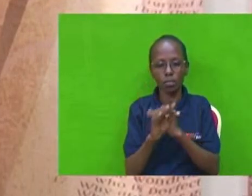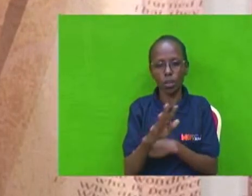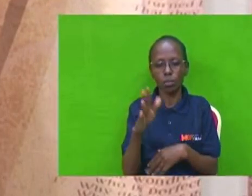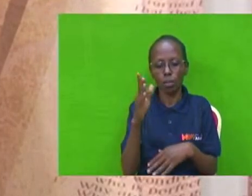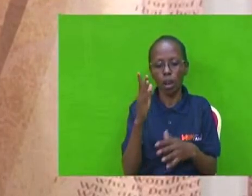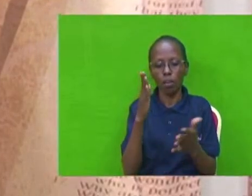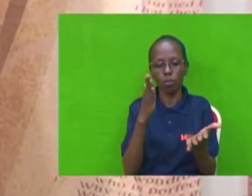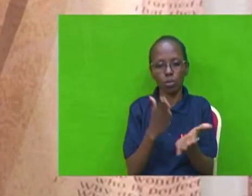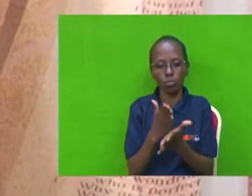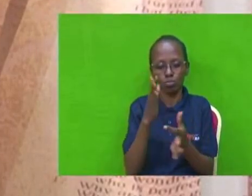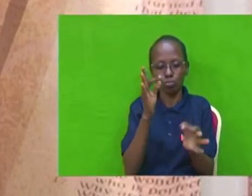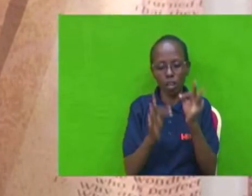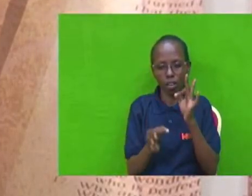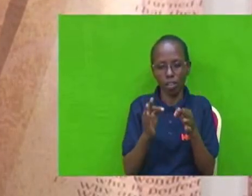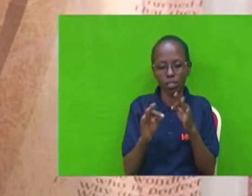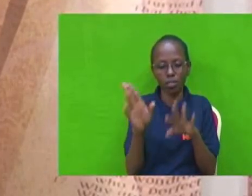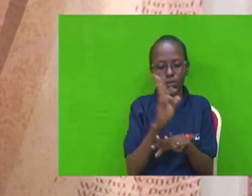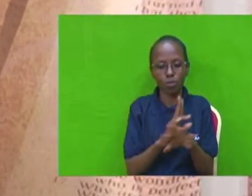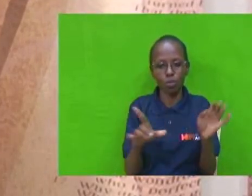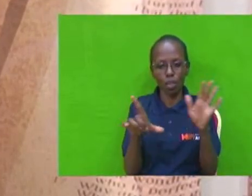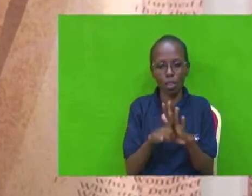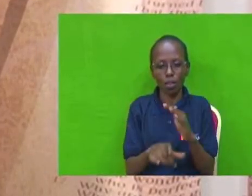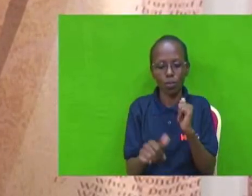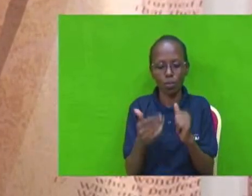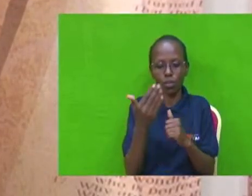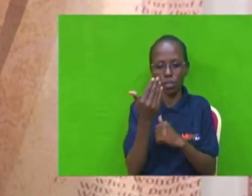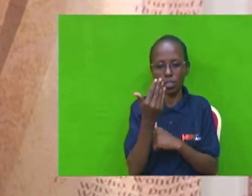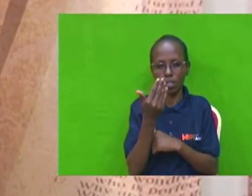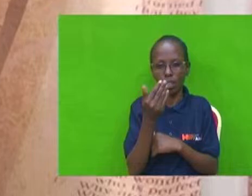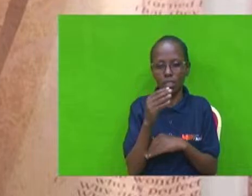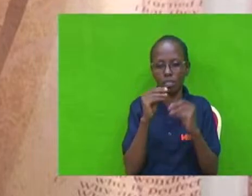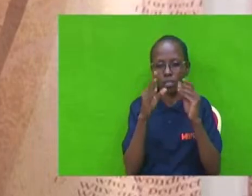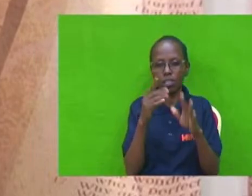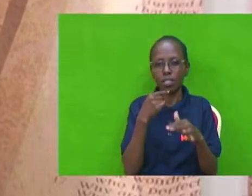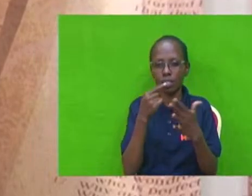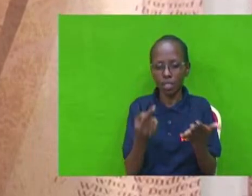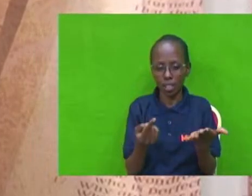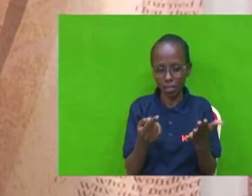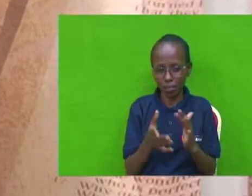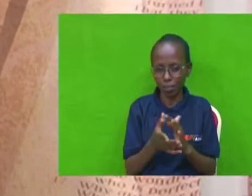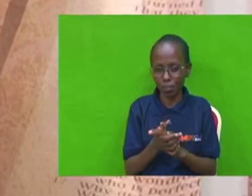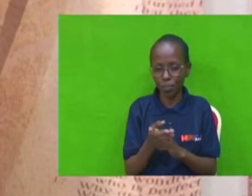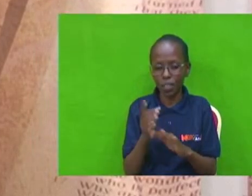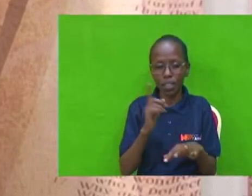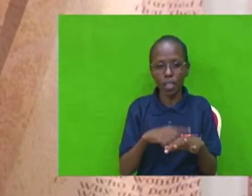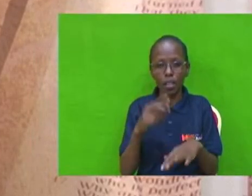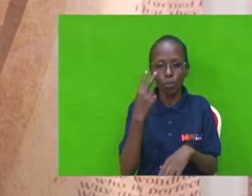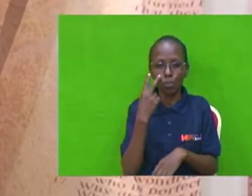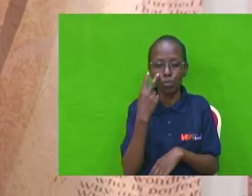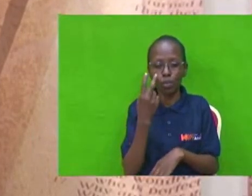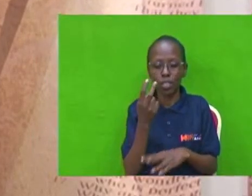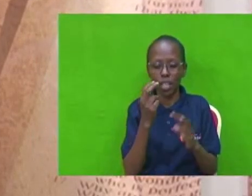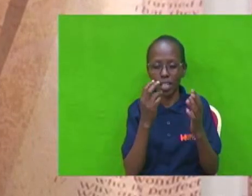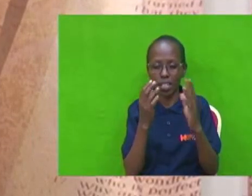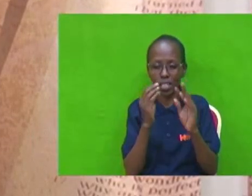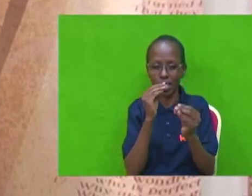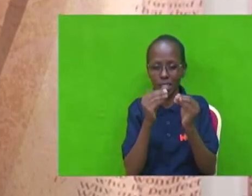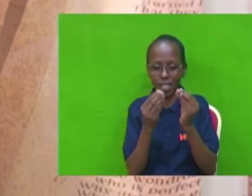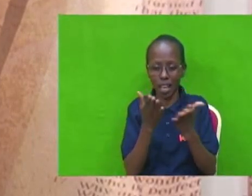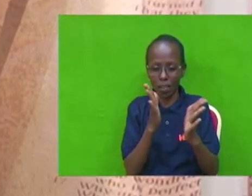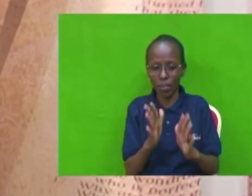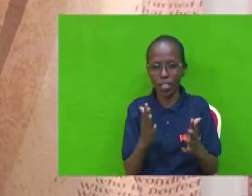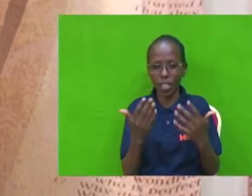na atatumia ile sheria ambayo mwalimu alikuwa anasema. Na unapoangalia kwamba huyu mtumwa ikiwa atakuwa na